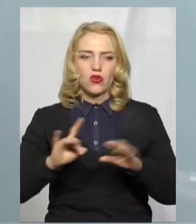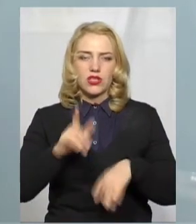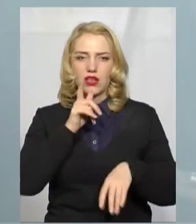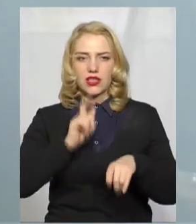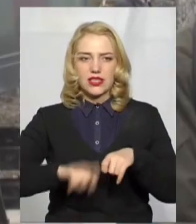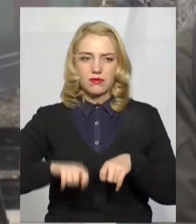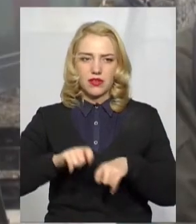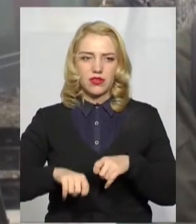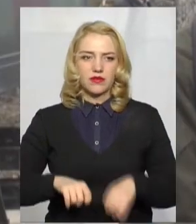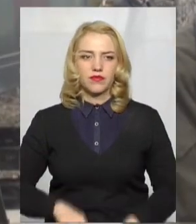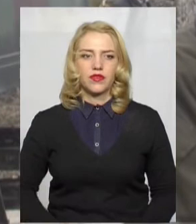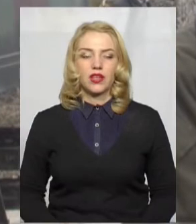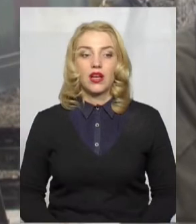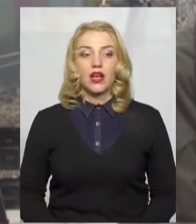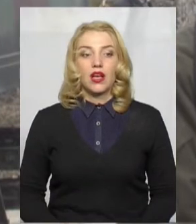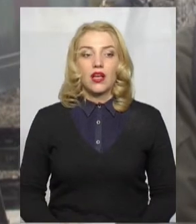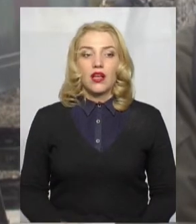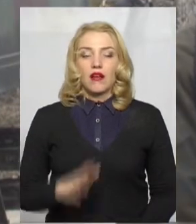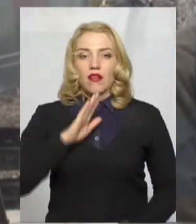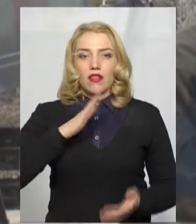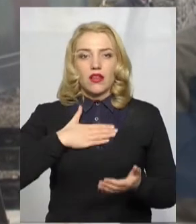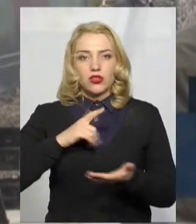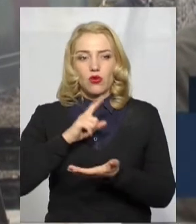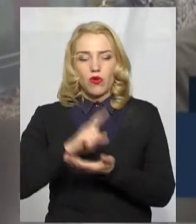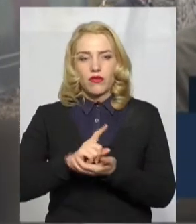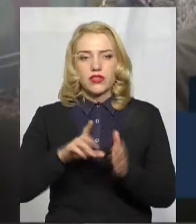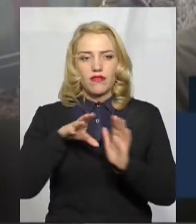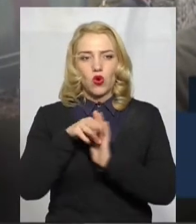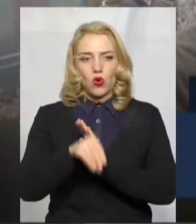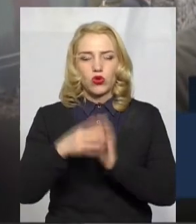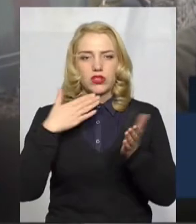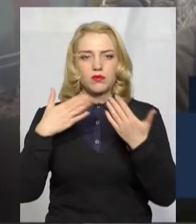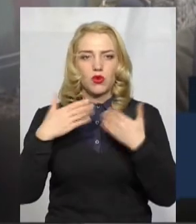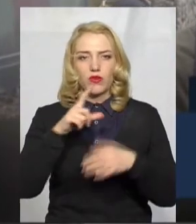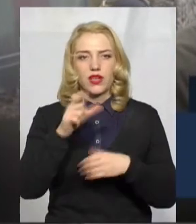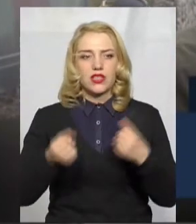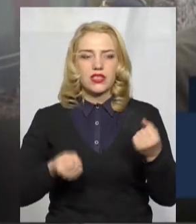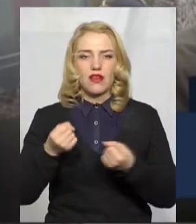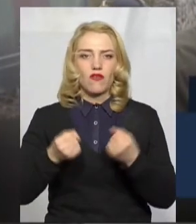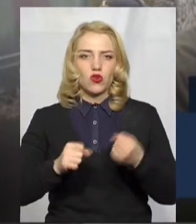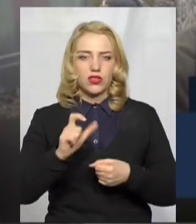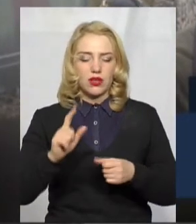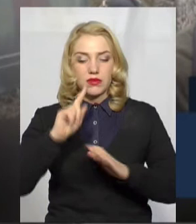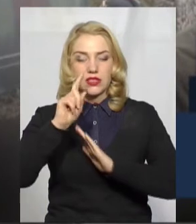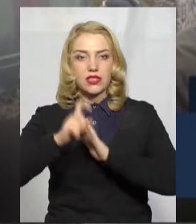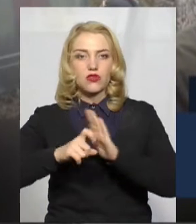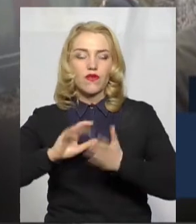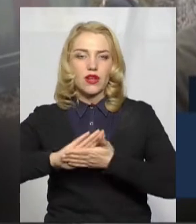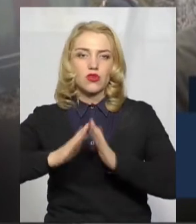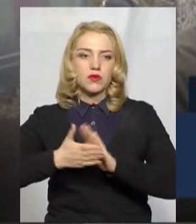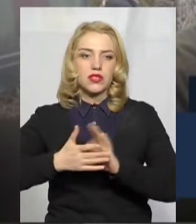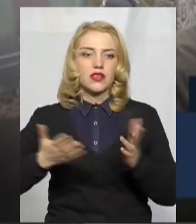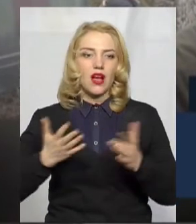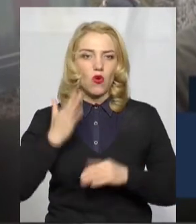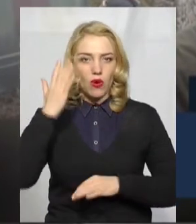Василь Лебідь. В наші обов'язки входить спілкування з водіями, з'ясування обставин, з якою